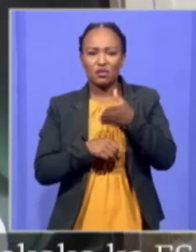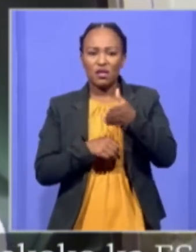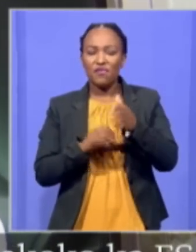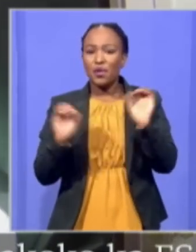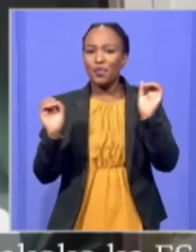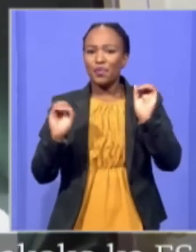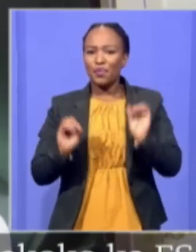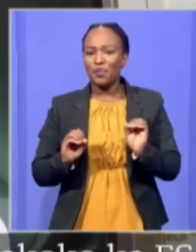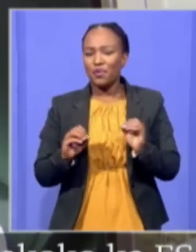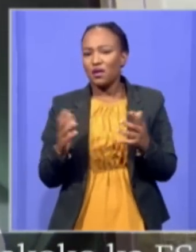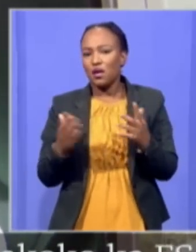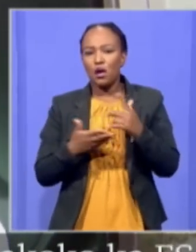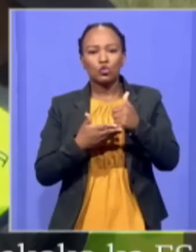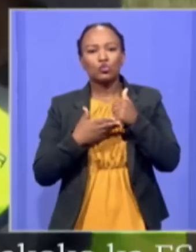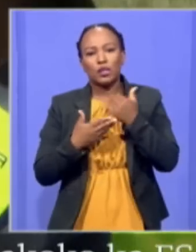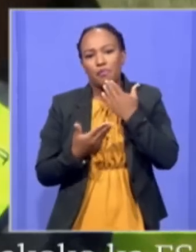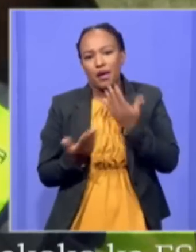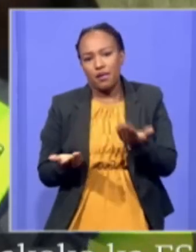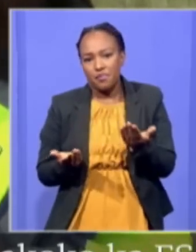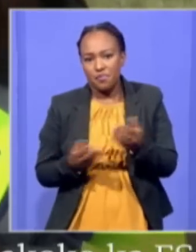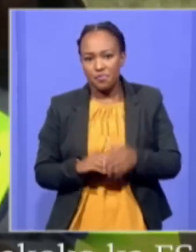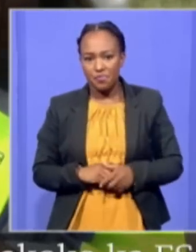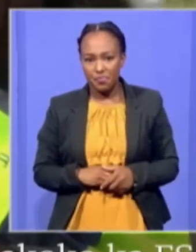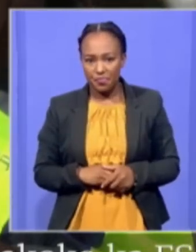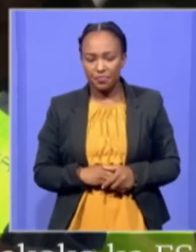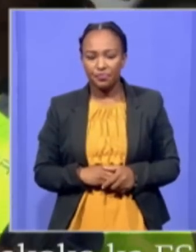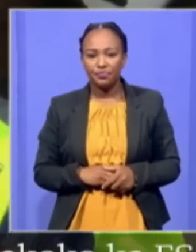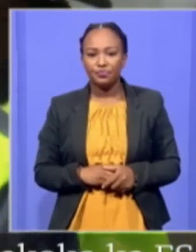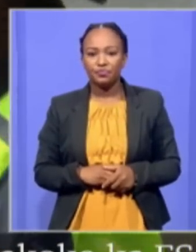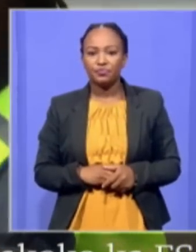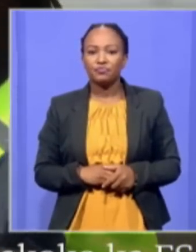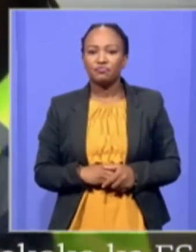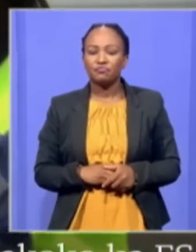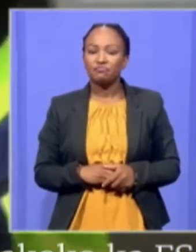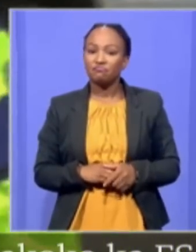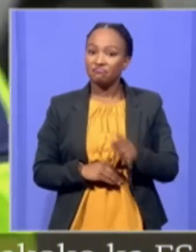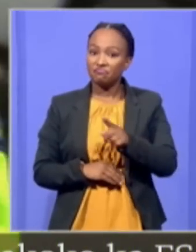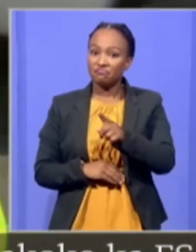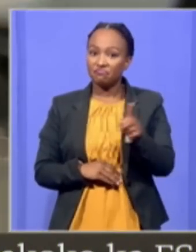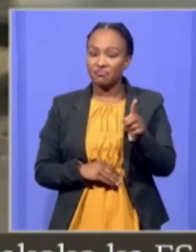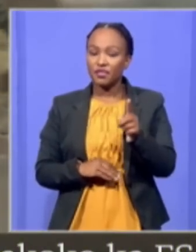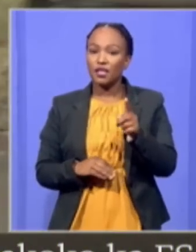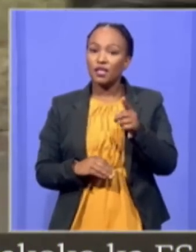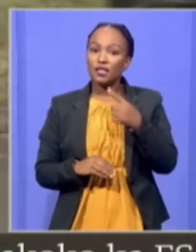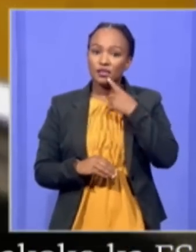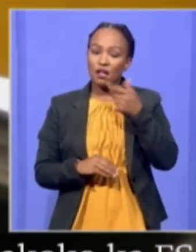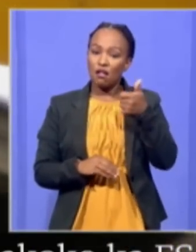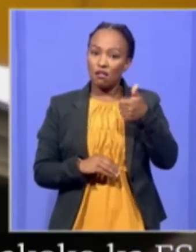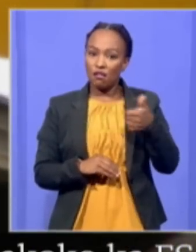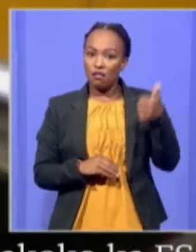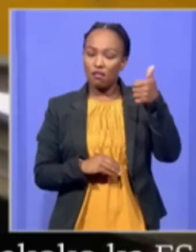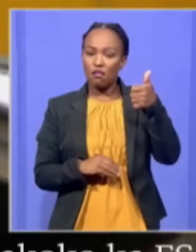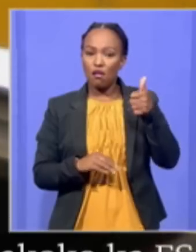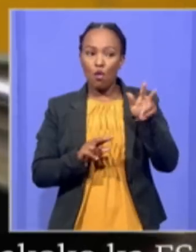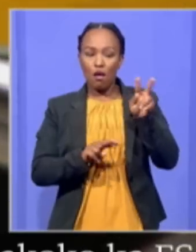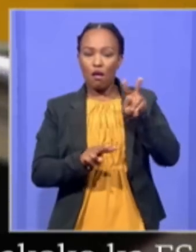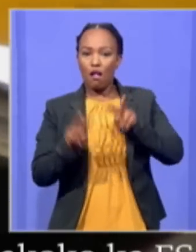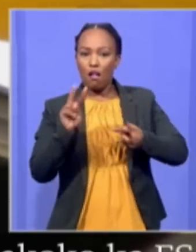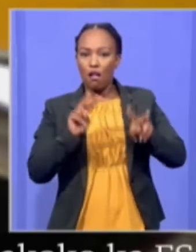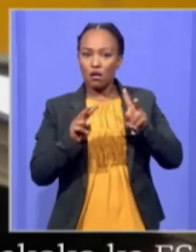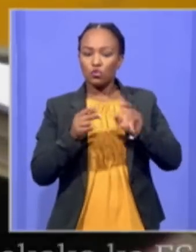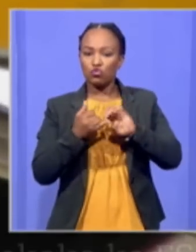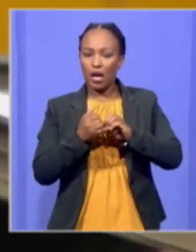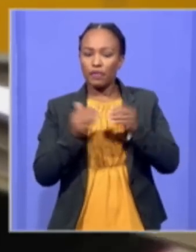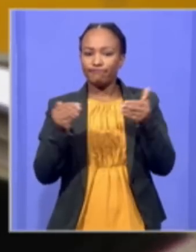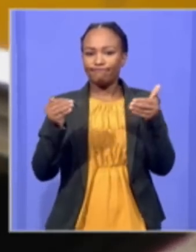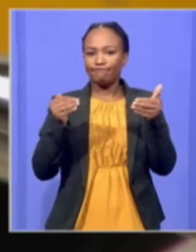ro thibela ro thusa ke boma. Ba ka sehlohong ba re sepheo ka mananeo ana ke ho fokotsa dikotsi